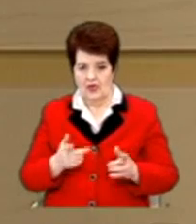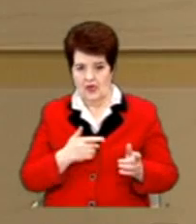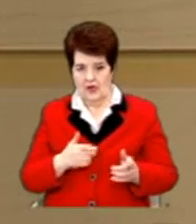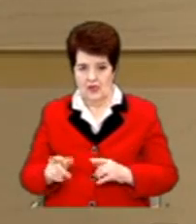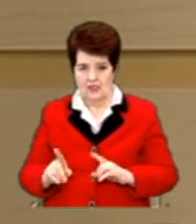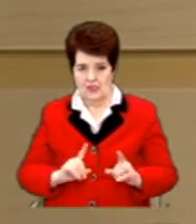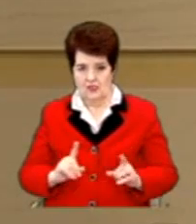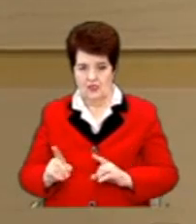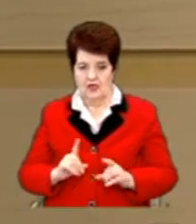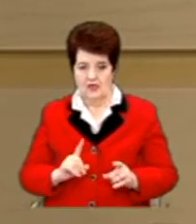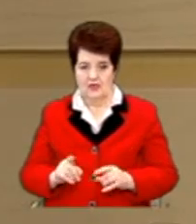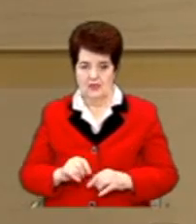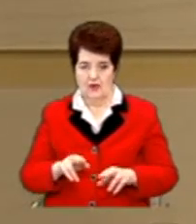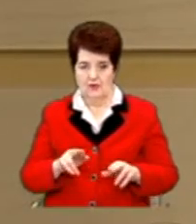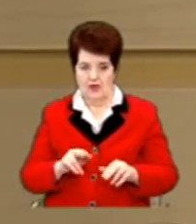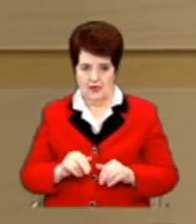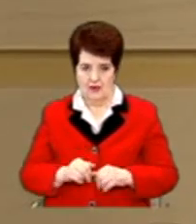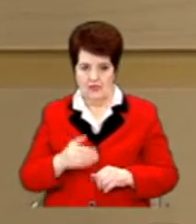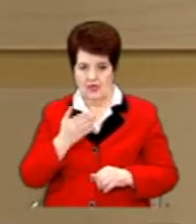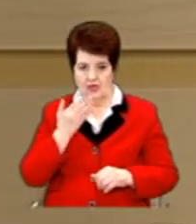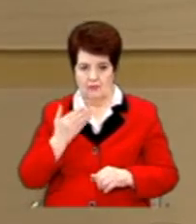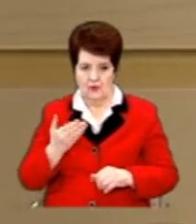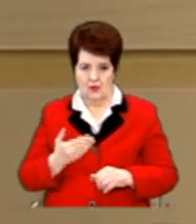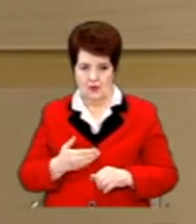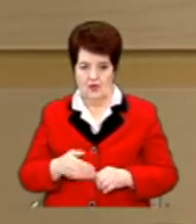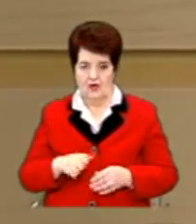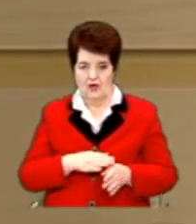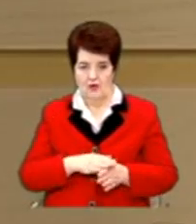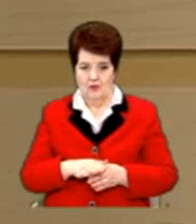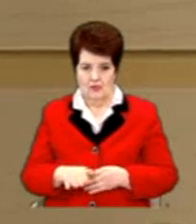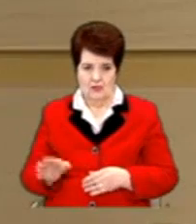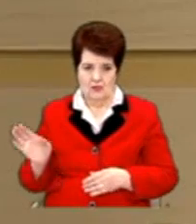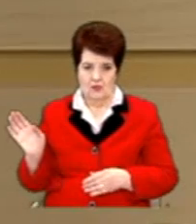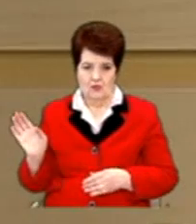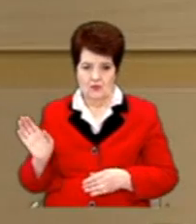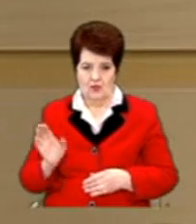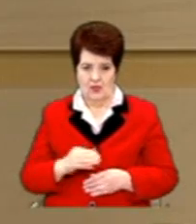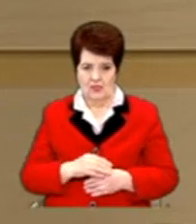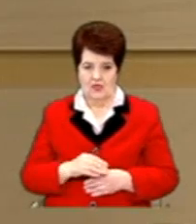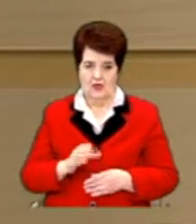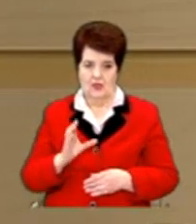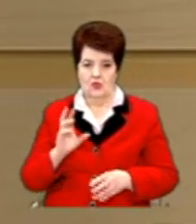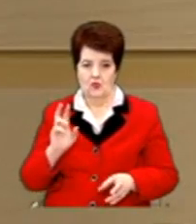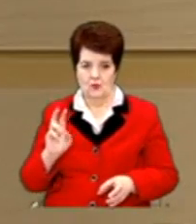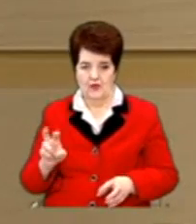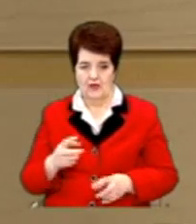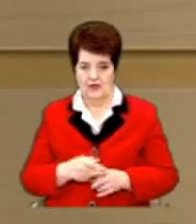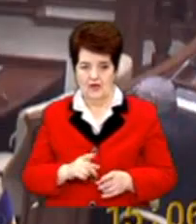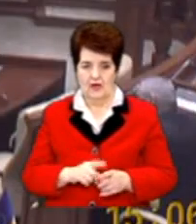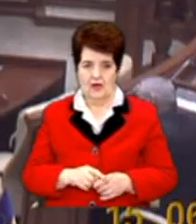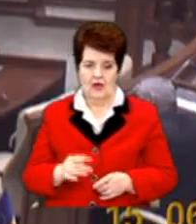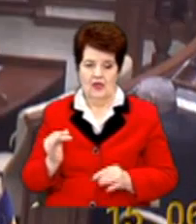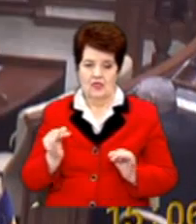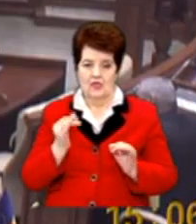în ședința în plenă a Parlamentului și să raporteze absolut pe toate subiectele care sunt de interes